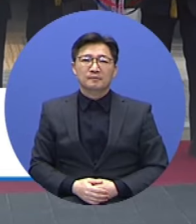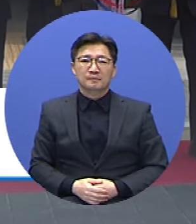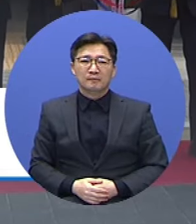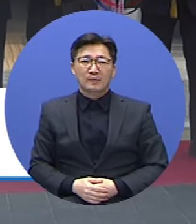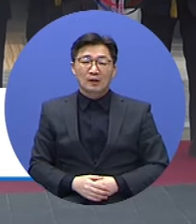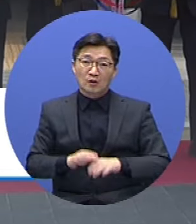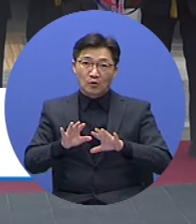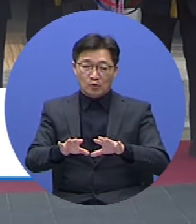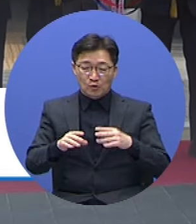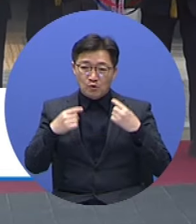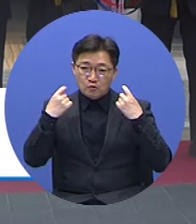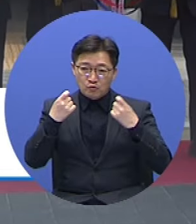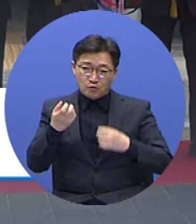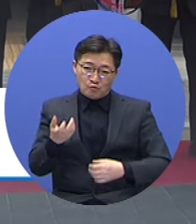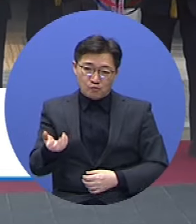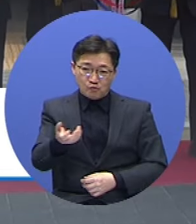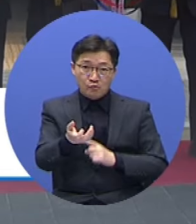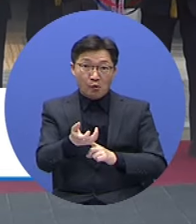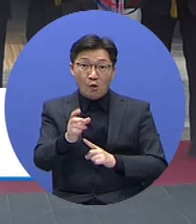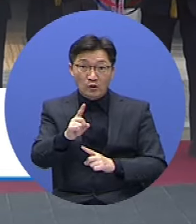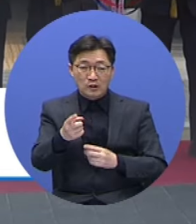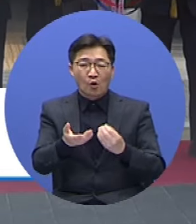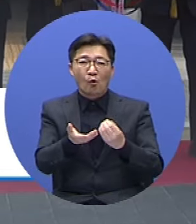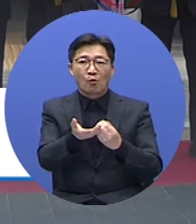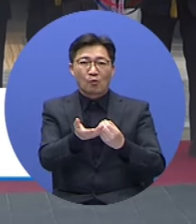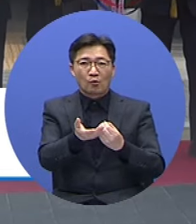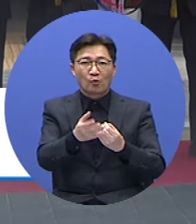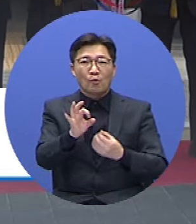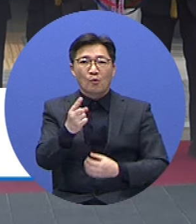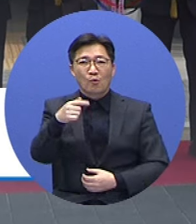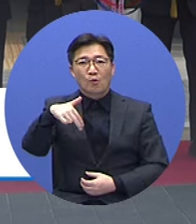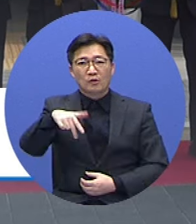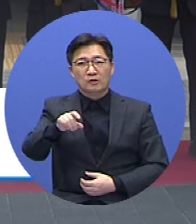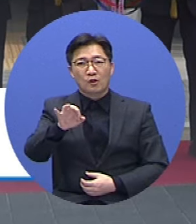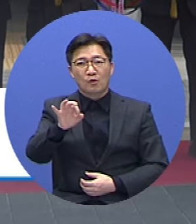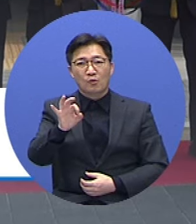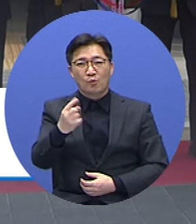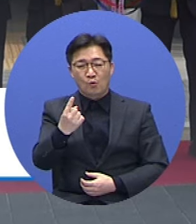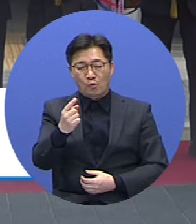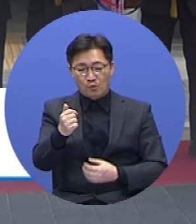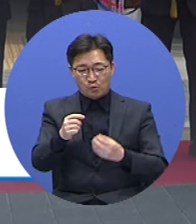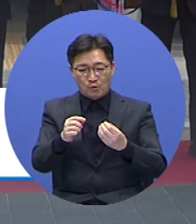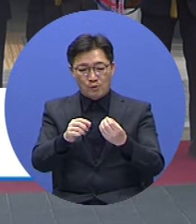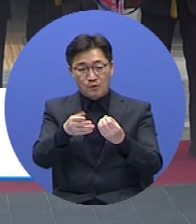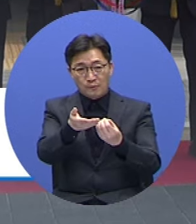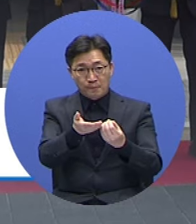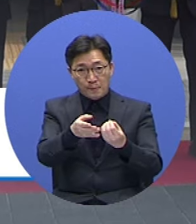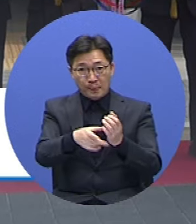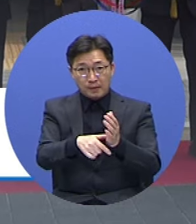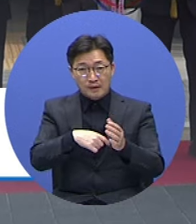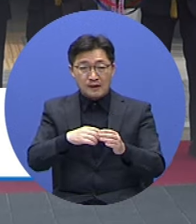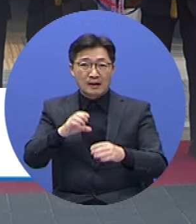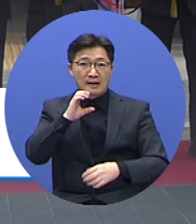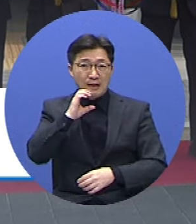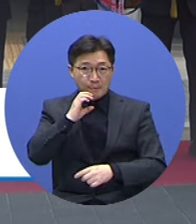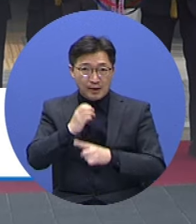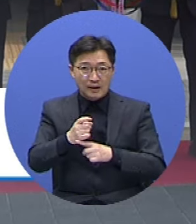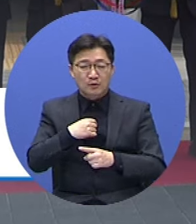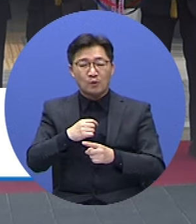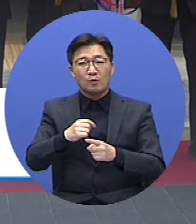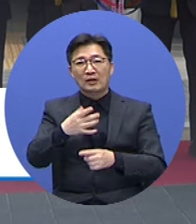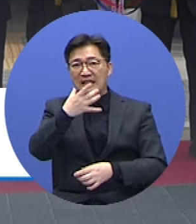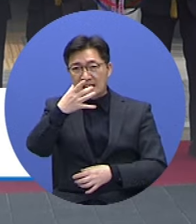생태 관광지인 임실군 옥정호 출렁다리에 카페와 농축산물 판매장을 갖춘 임실앤 치즈하우스가